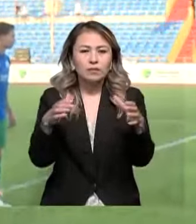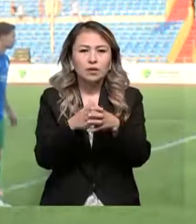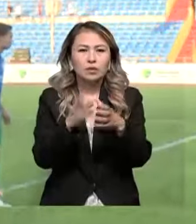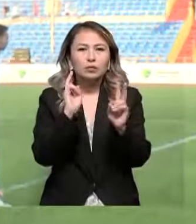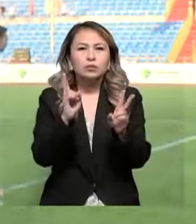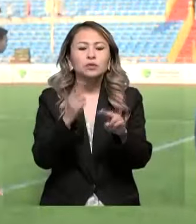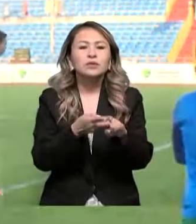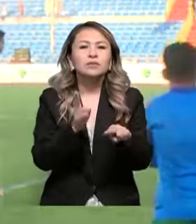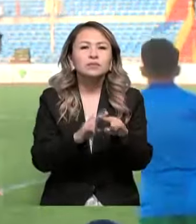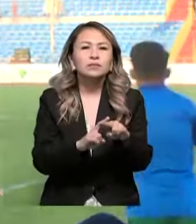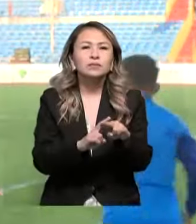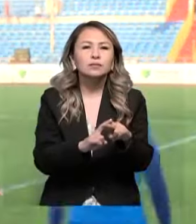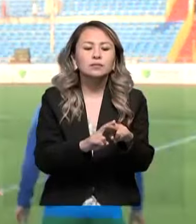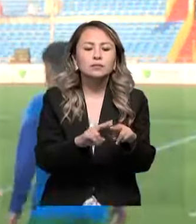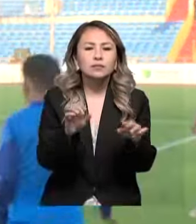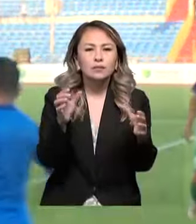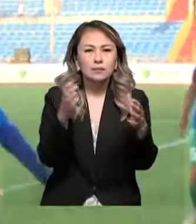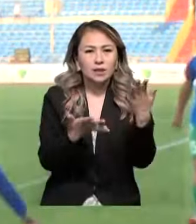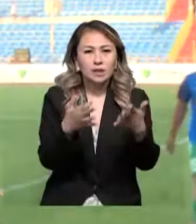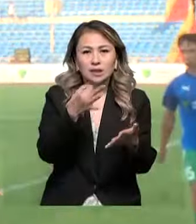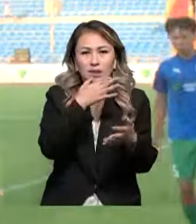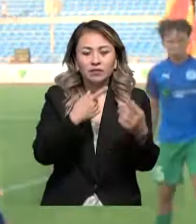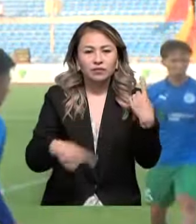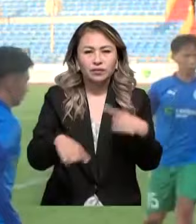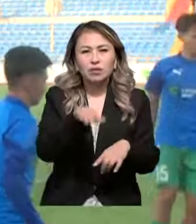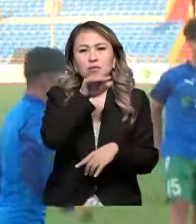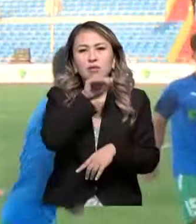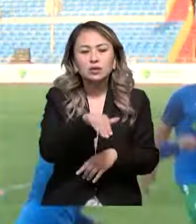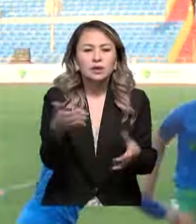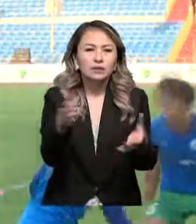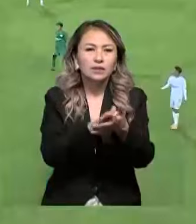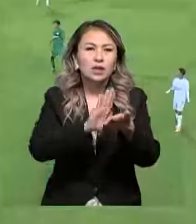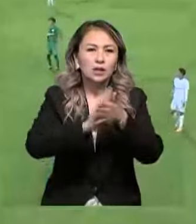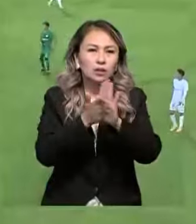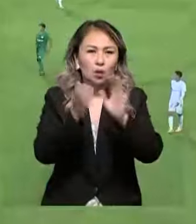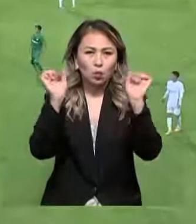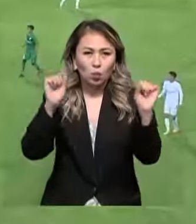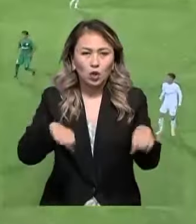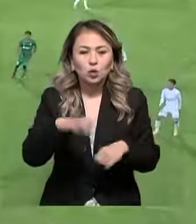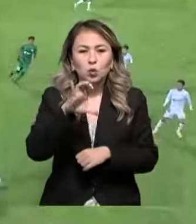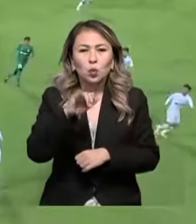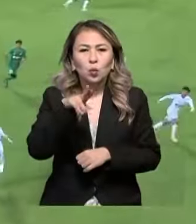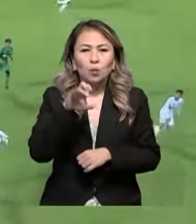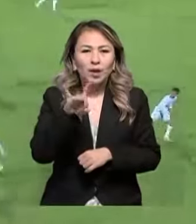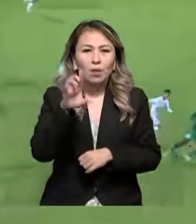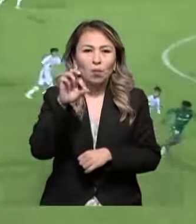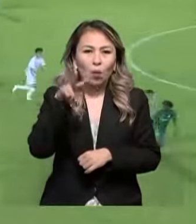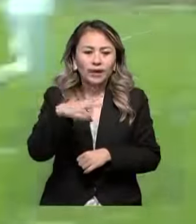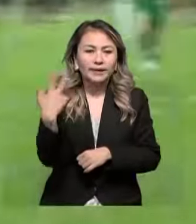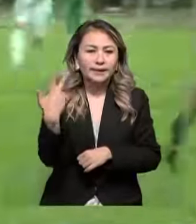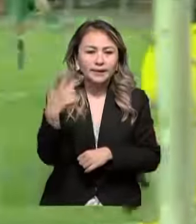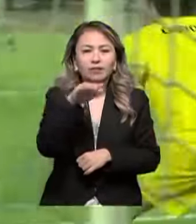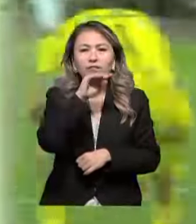келді. Егер жас футболшылар олардың көңілінен шығып жатса, кейбіреумен кәсіби тұрғыда келісімшарт жасалады. Супербол жобасы осымен үшінші жыл